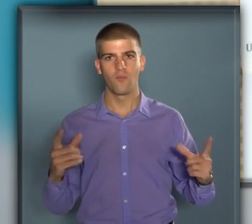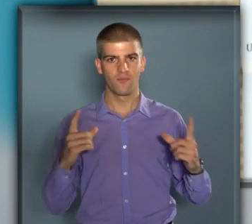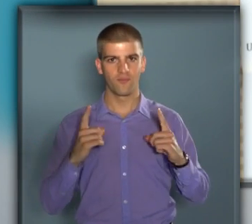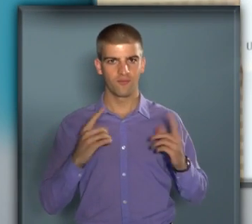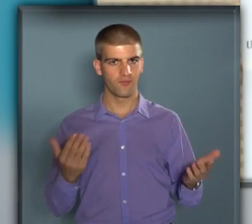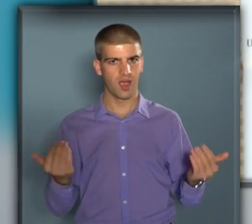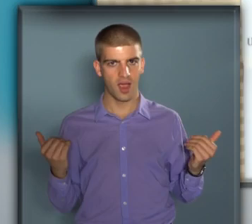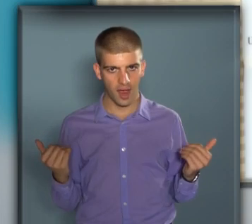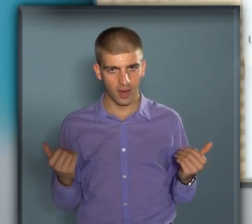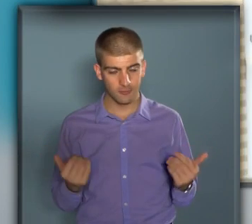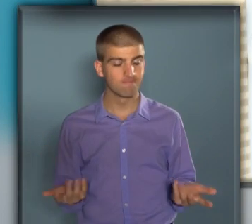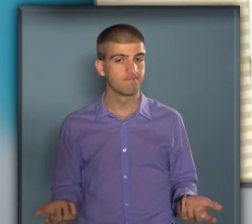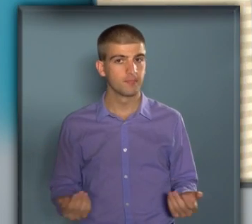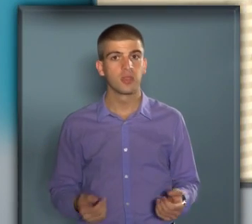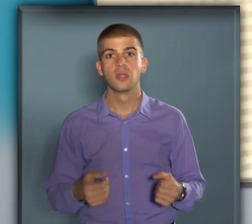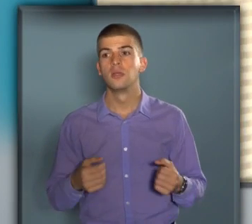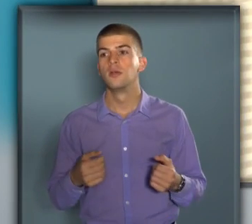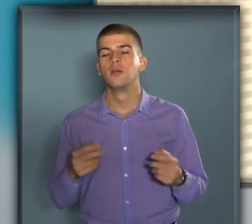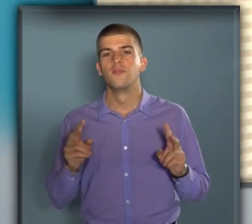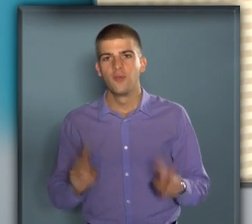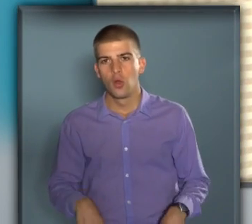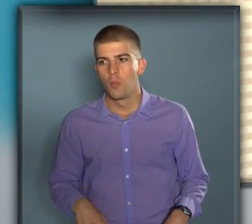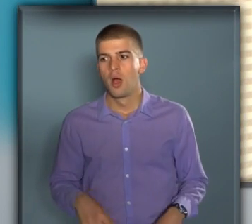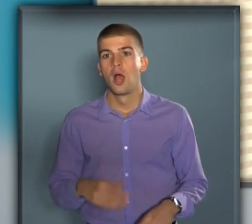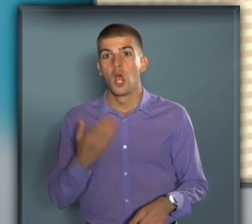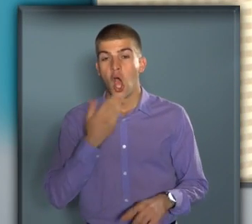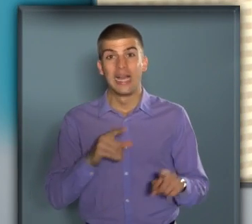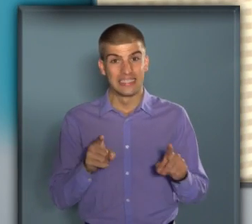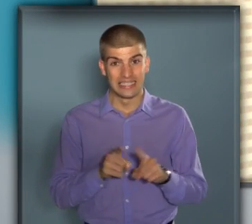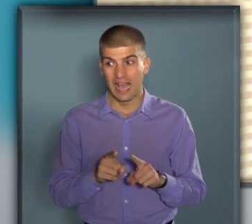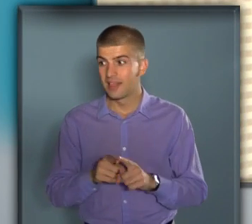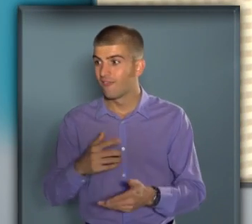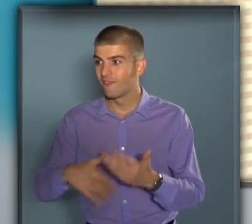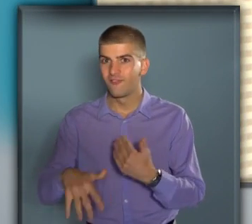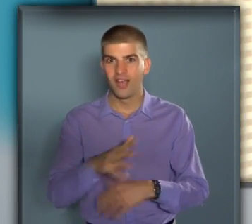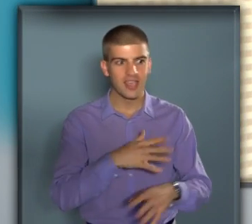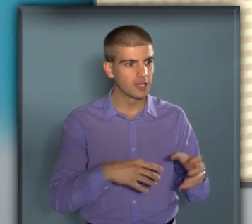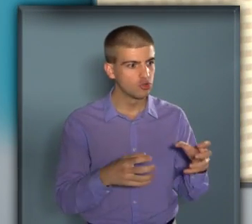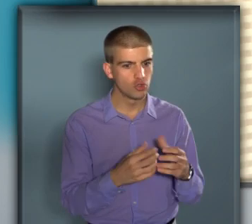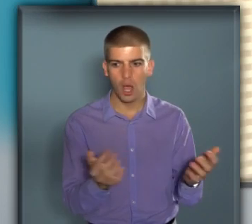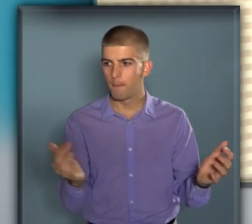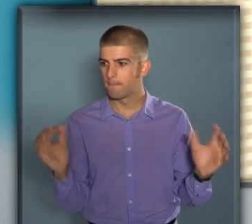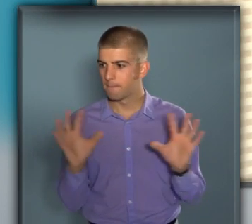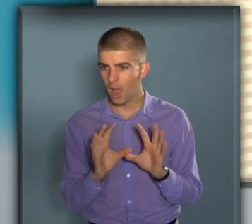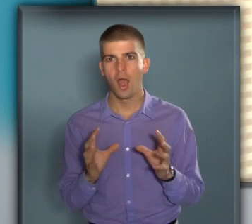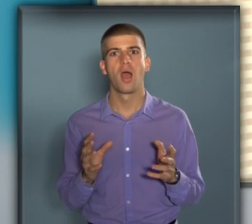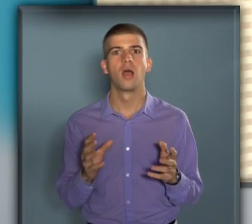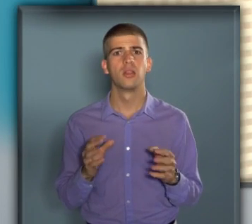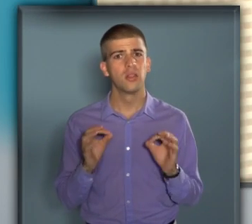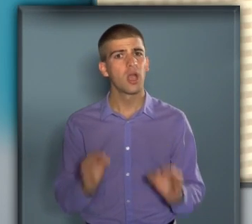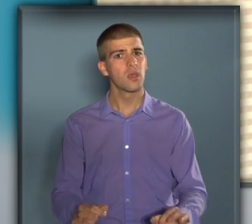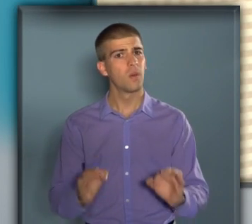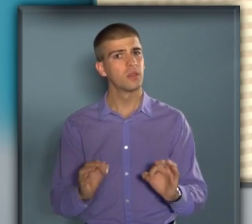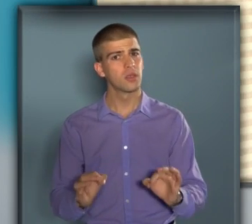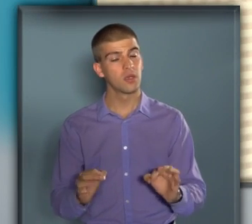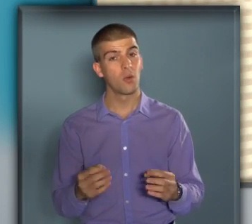és nagyon hálás mindig az, amikor ilyen tekintetben is vegyes a résztvevők köre, hiszen hát ez egy